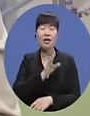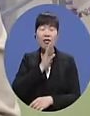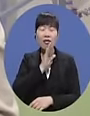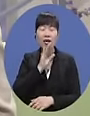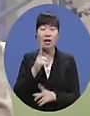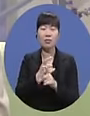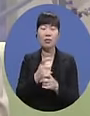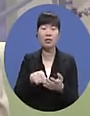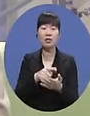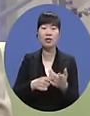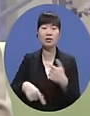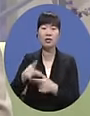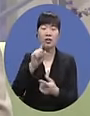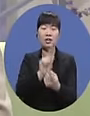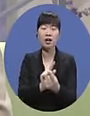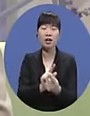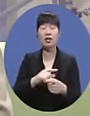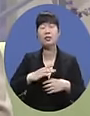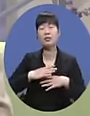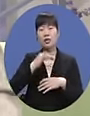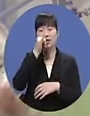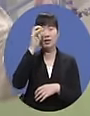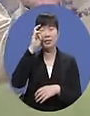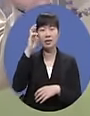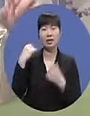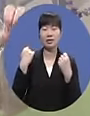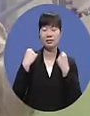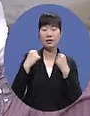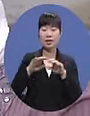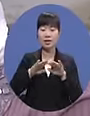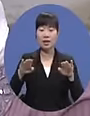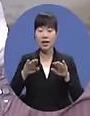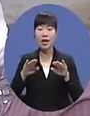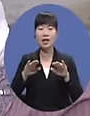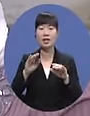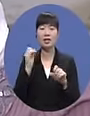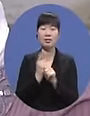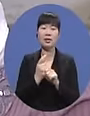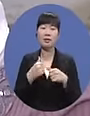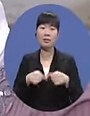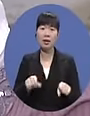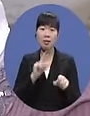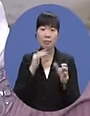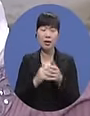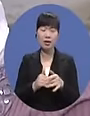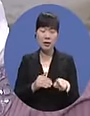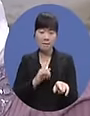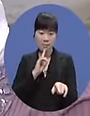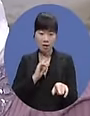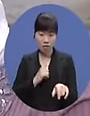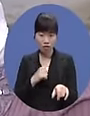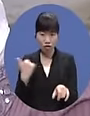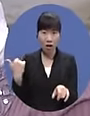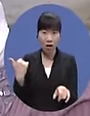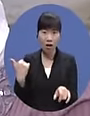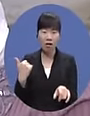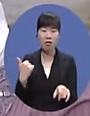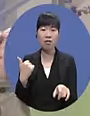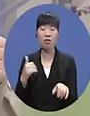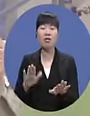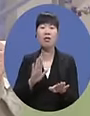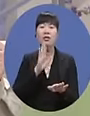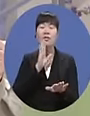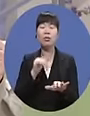정말 보복을 더 당할까 봐 두려워하는 아이들도 있어요. 그냥 힘의 대등한 힘의 균형이 이미 깨진 아이들은 너 말하면 죽어라고 말을 하면